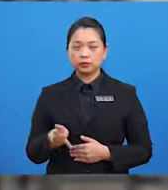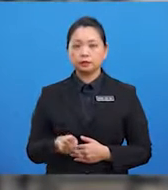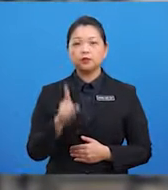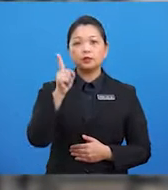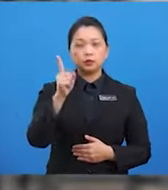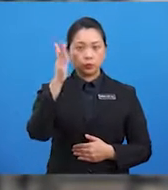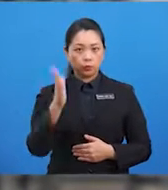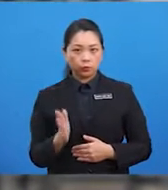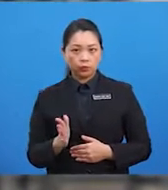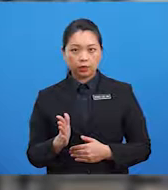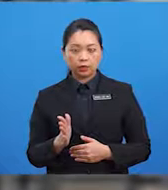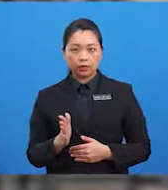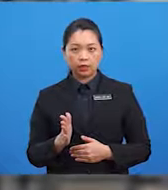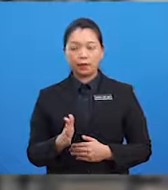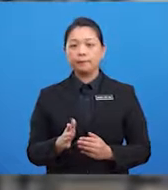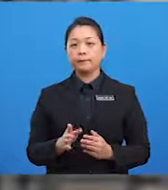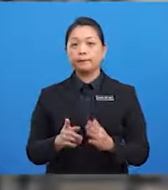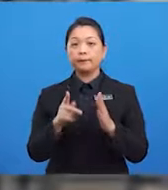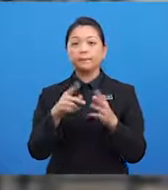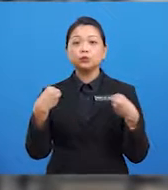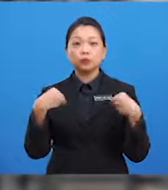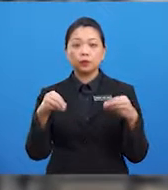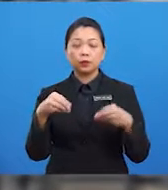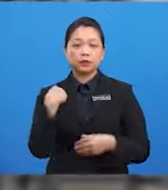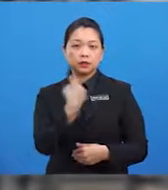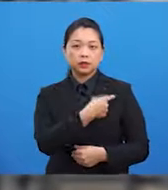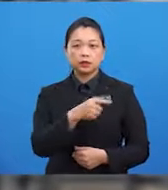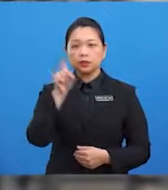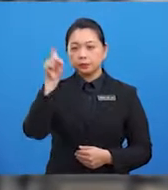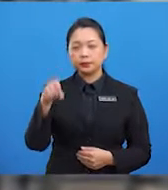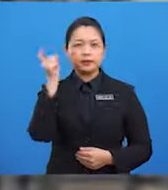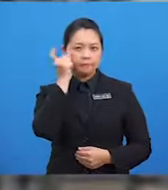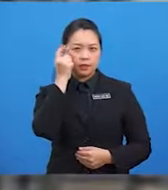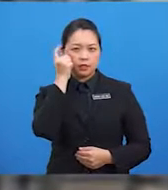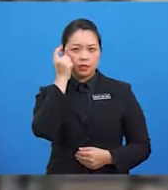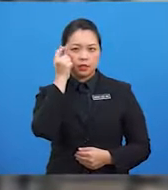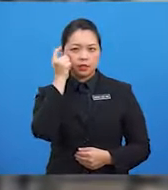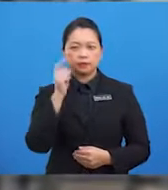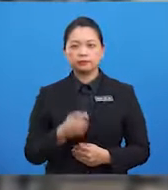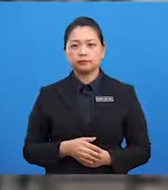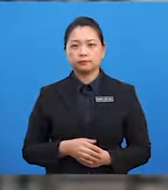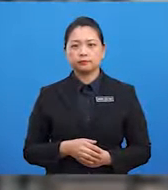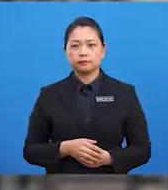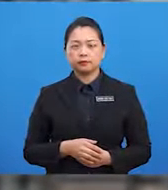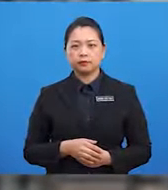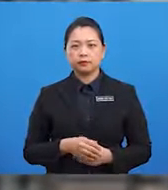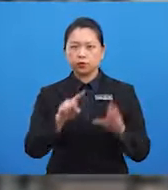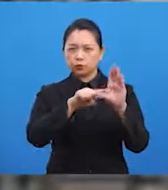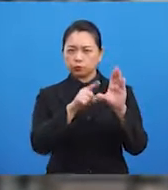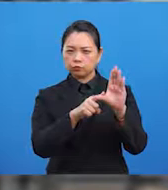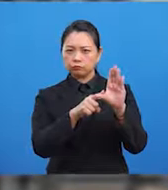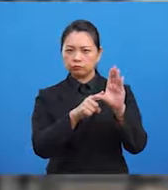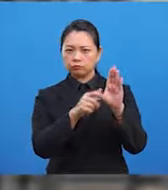seorang pemasar, kita seharusnya memikirkan daripada sudut